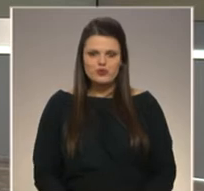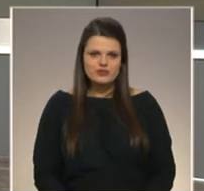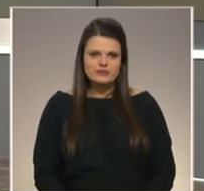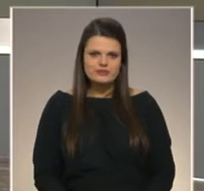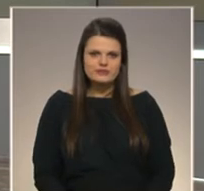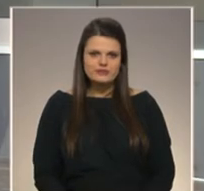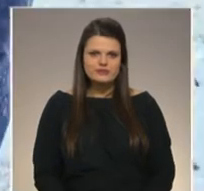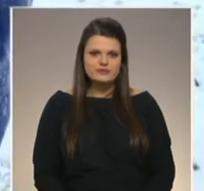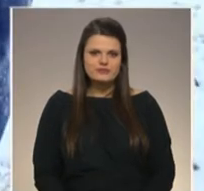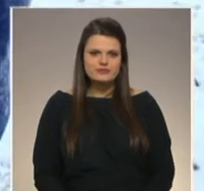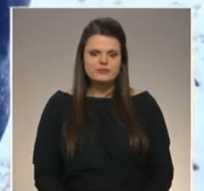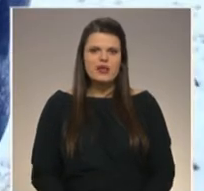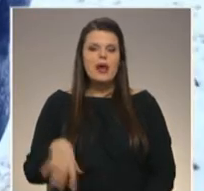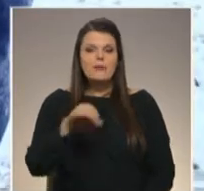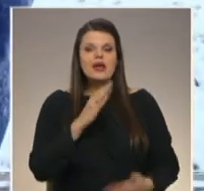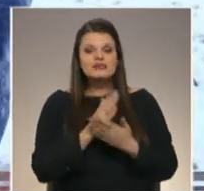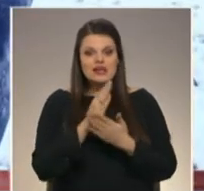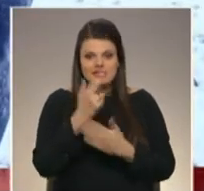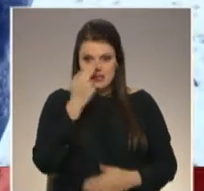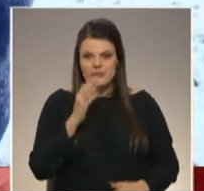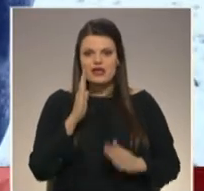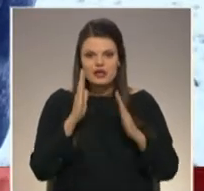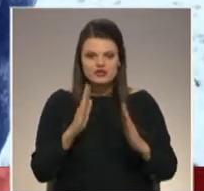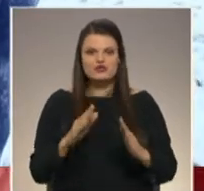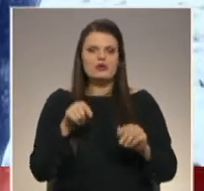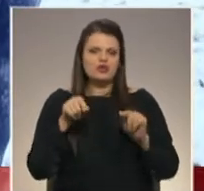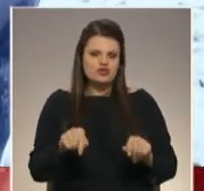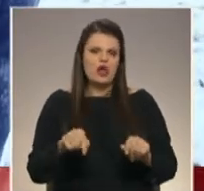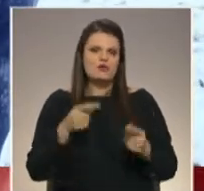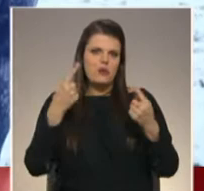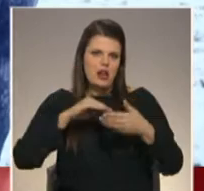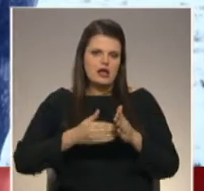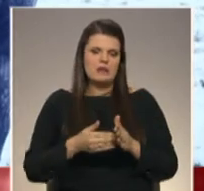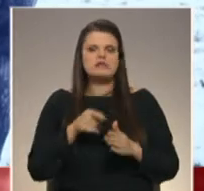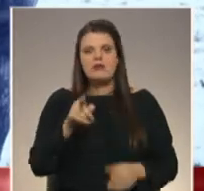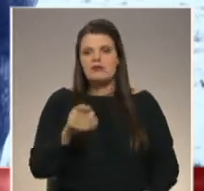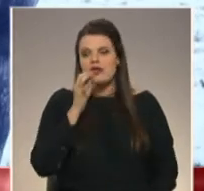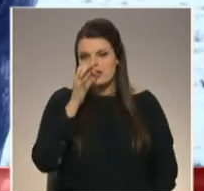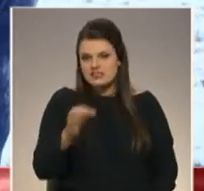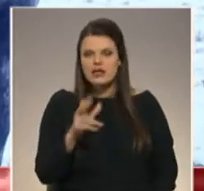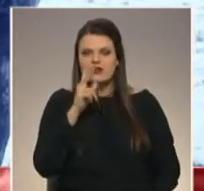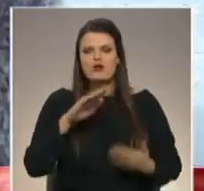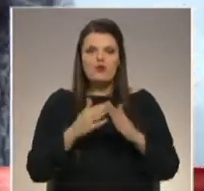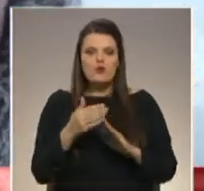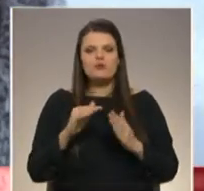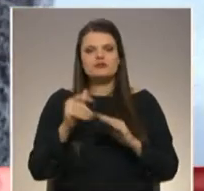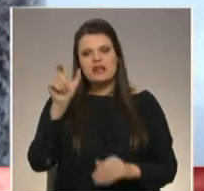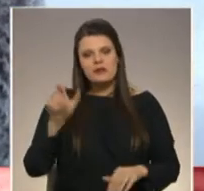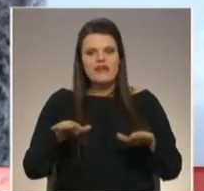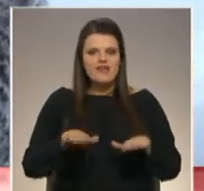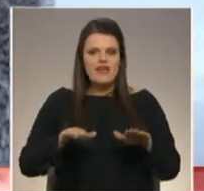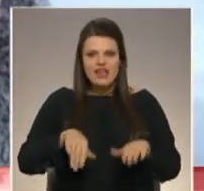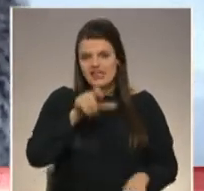Sprukte. Mēs esam pieraduši pie ekstremāliem apstākļiem, tā par ikdienu Daugavpils novada Līksnas pagasta Ribaku ciemā stāsta